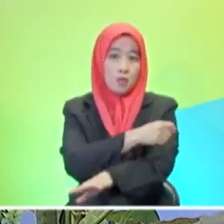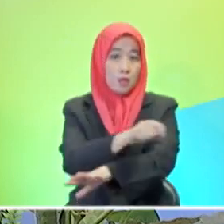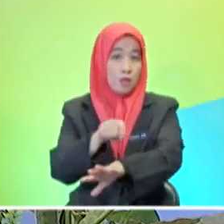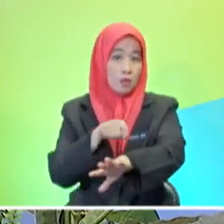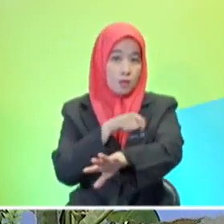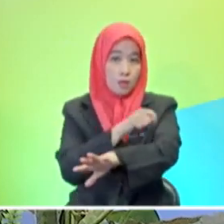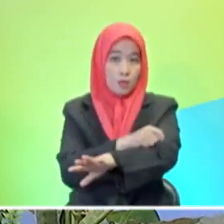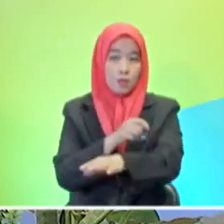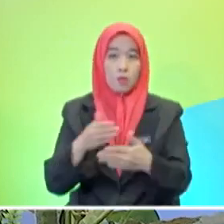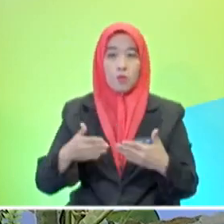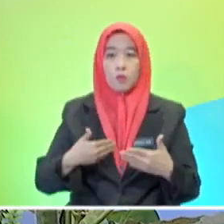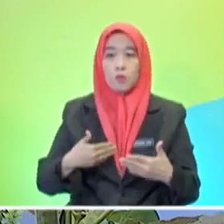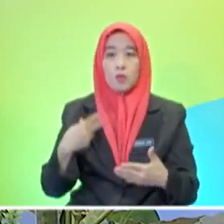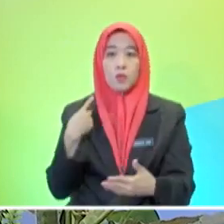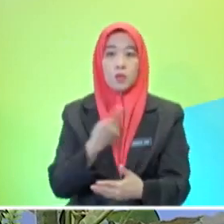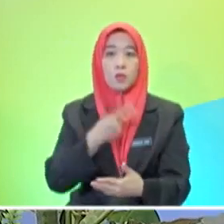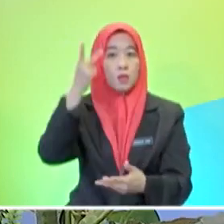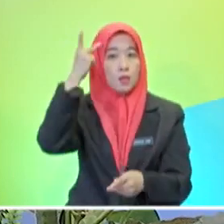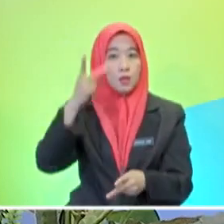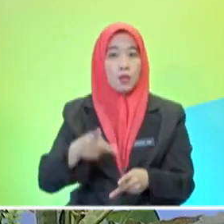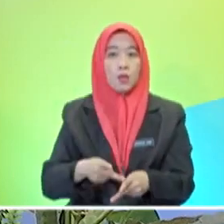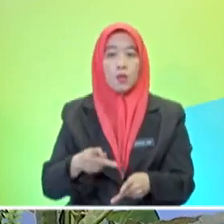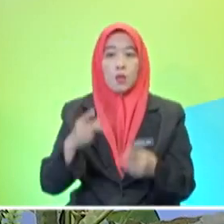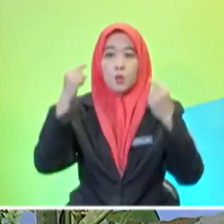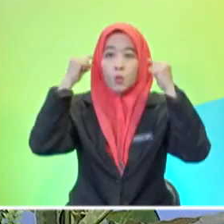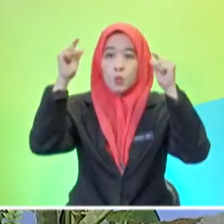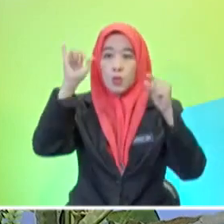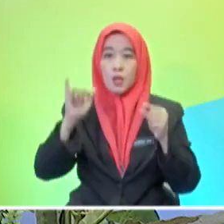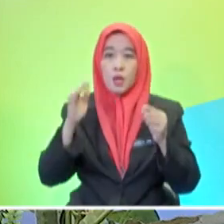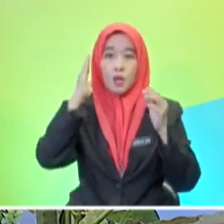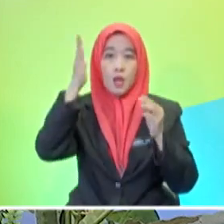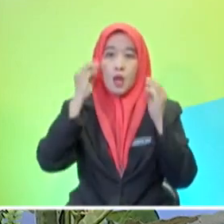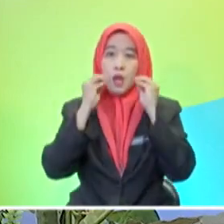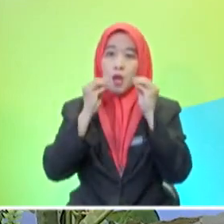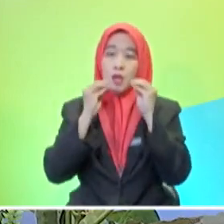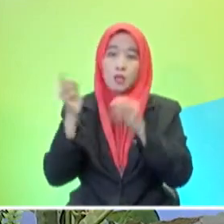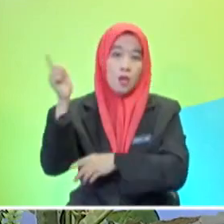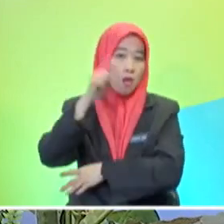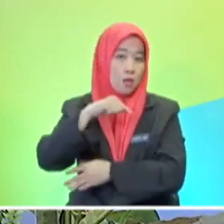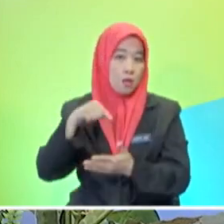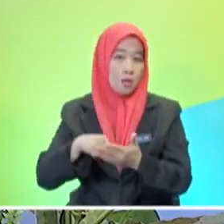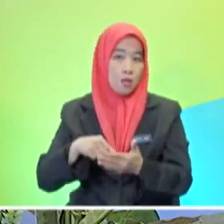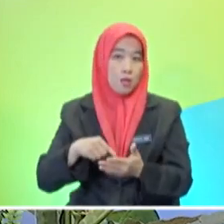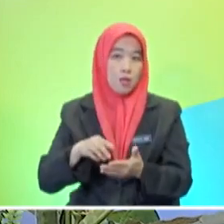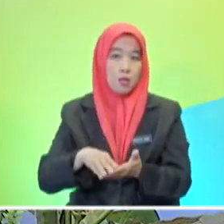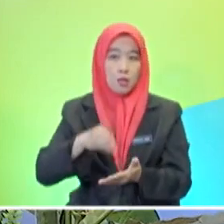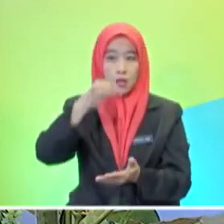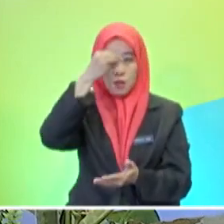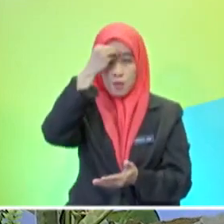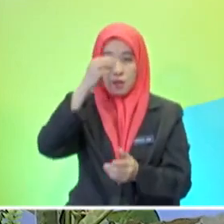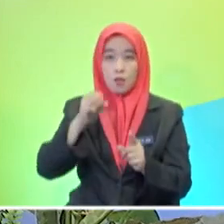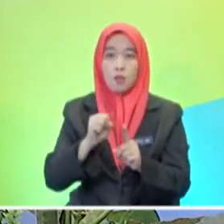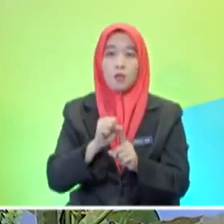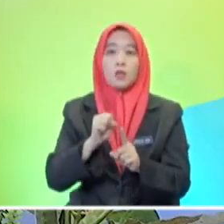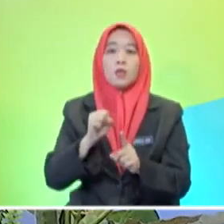Tapi sebelum itu, jom kita perkenalkan dulu guru kita yang akan mengajar mata pelajaran hari ini, iaitu mata pelajaran sains. Jom